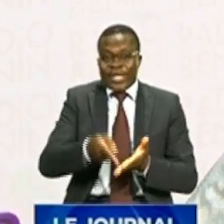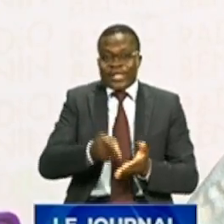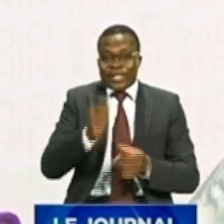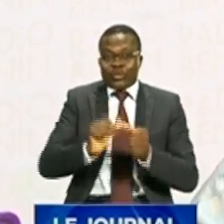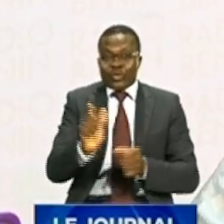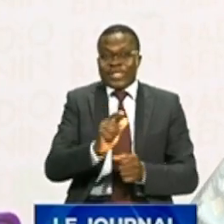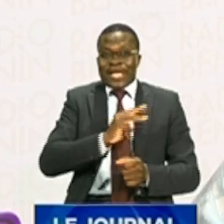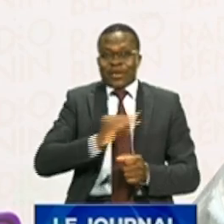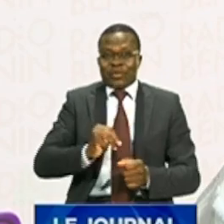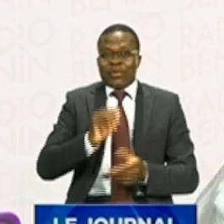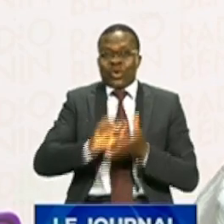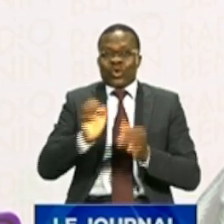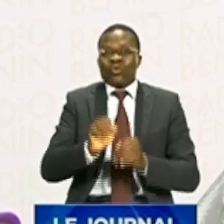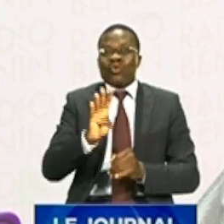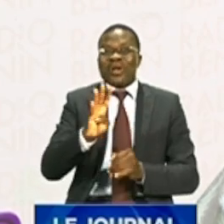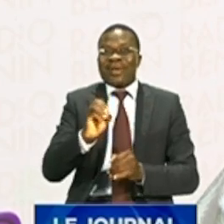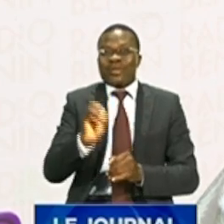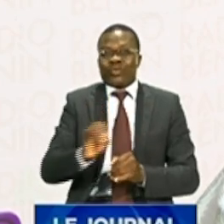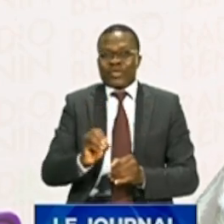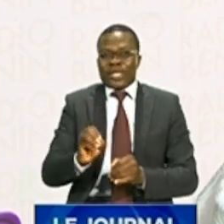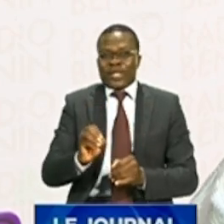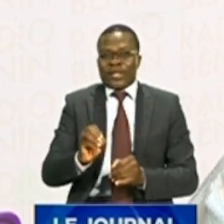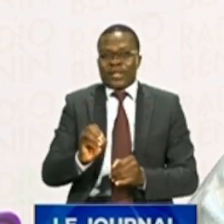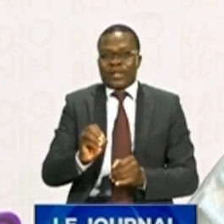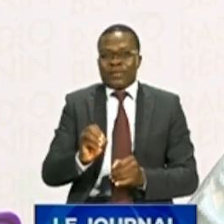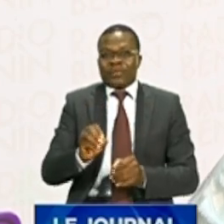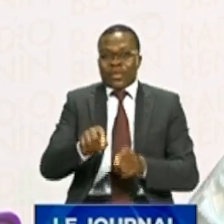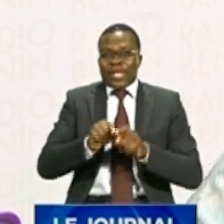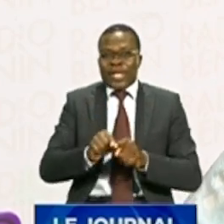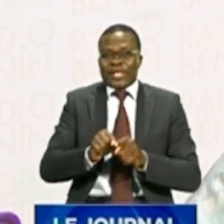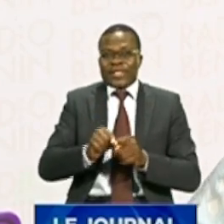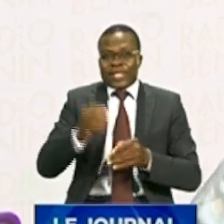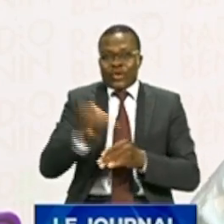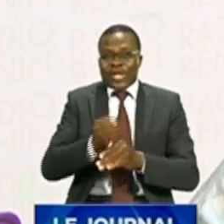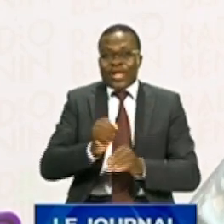du jury compte pour 40%. Ainsi,